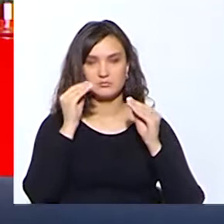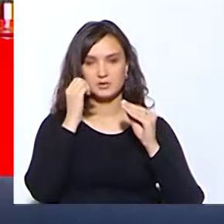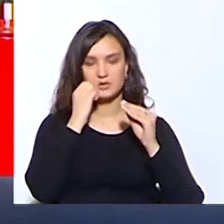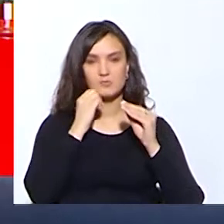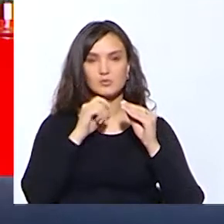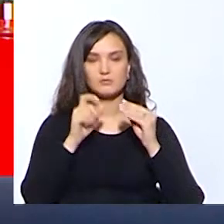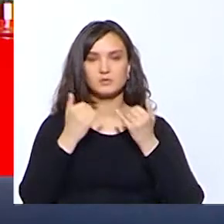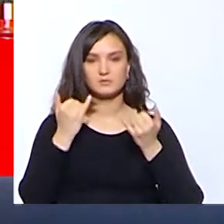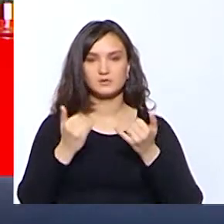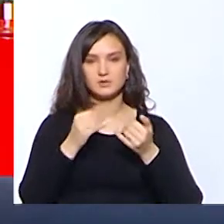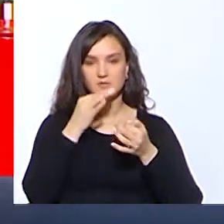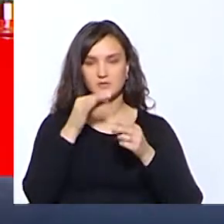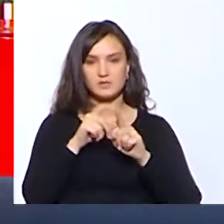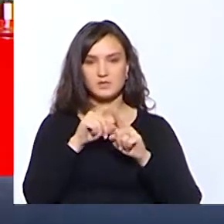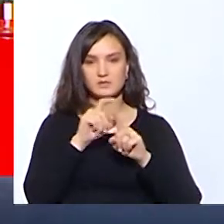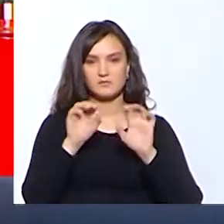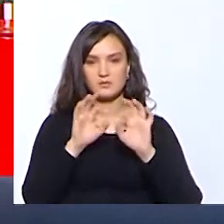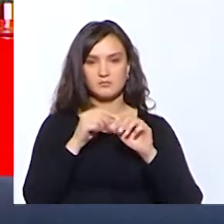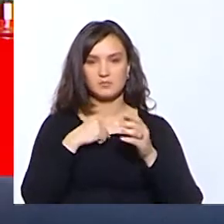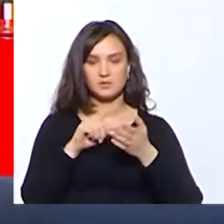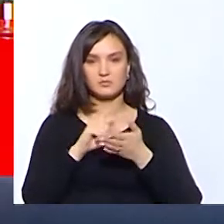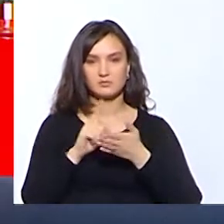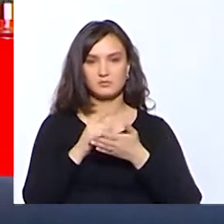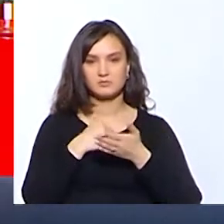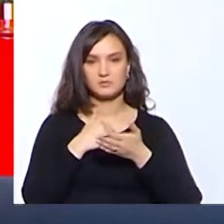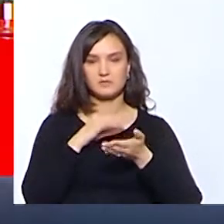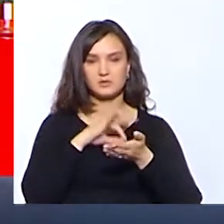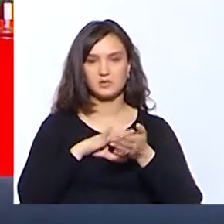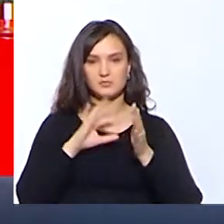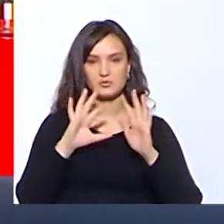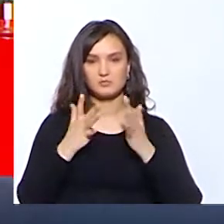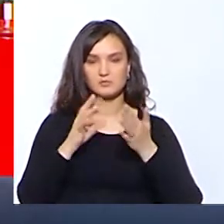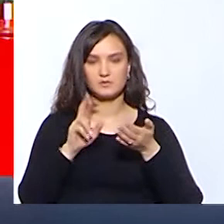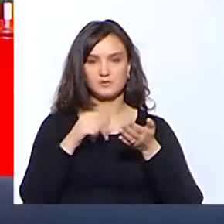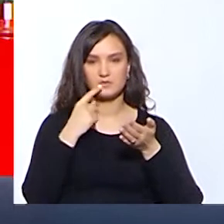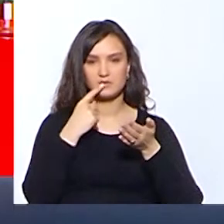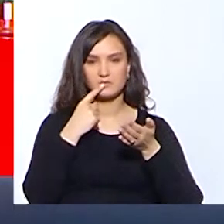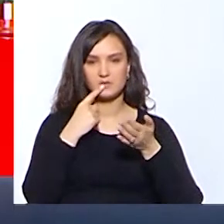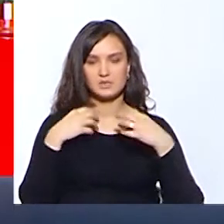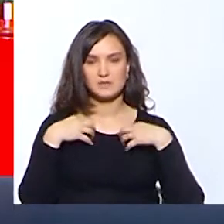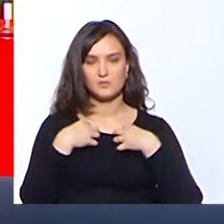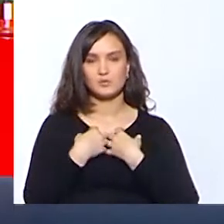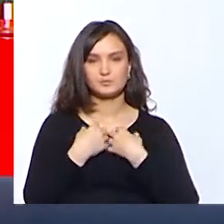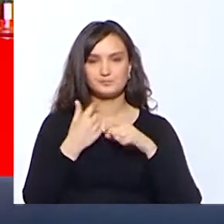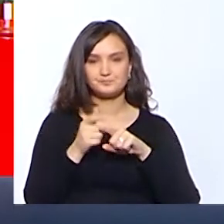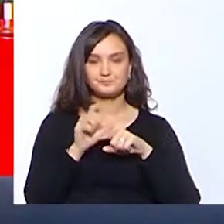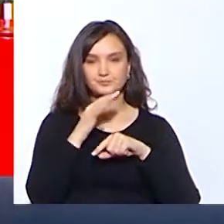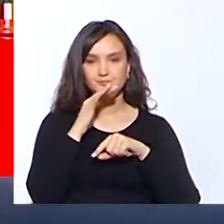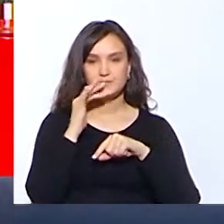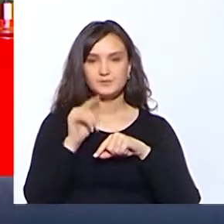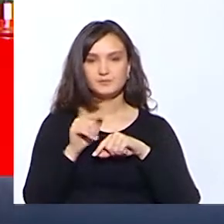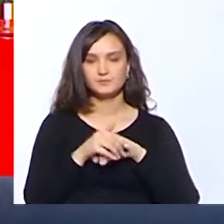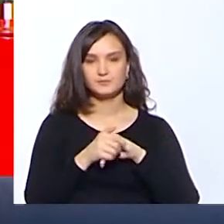საგანგებოდ გვეთქვა რამდენიმე სიტყვა, მე აუცილებლად მინდა ვისარგებლო შემთხვევით და ვთქვა, სამწუხაროდ ძალიან ბევრ